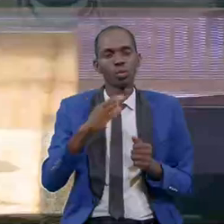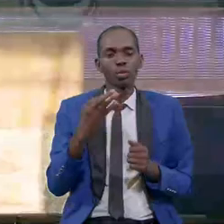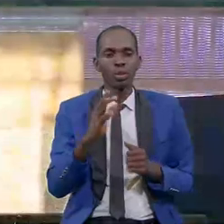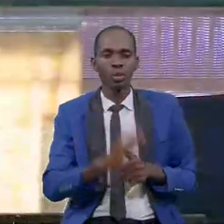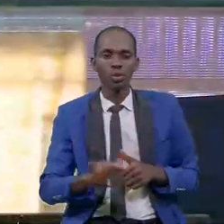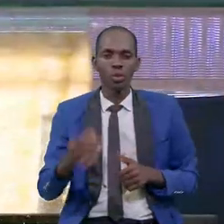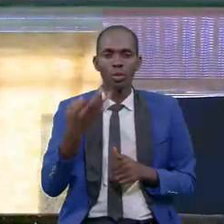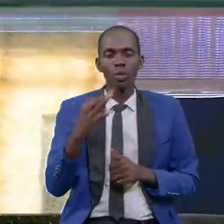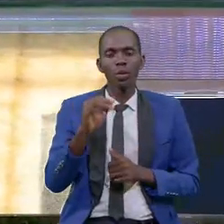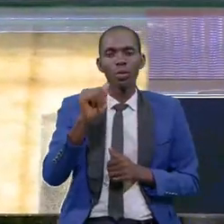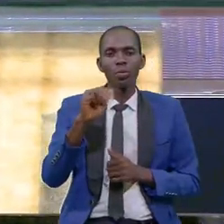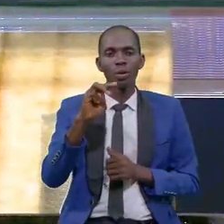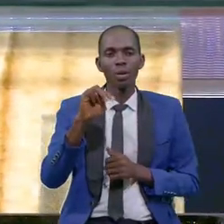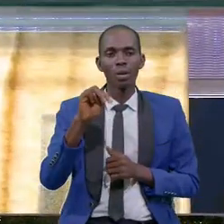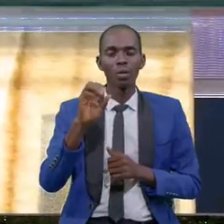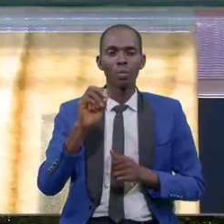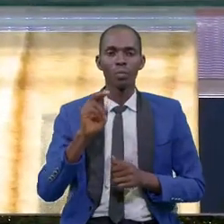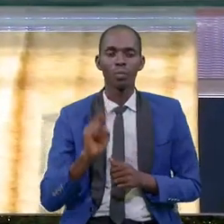Voyons le verset 10.